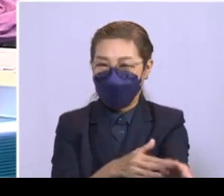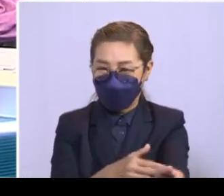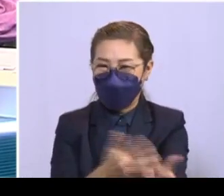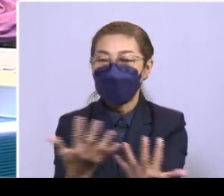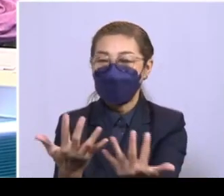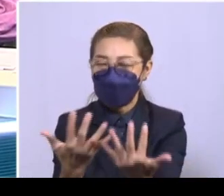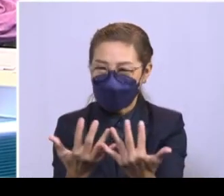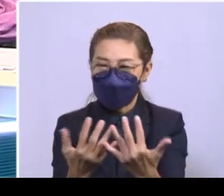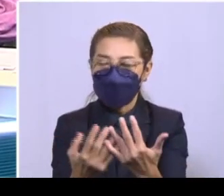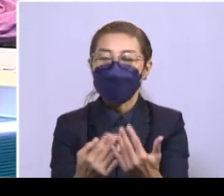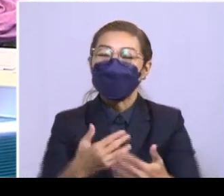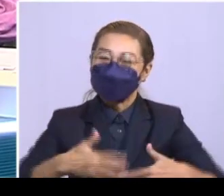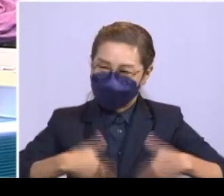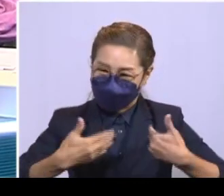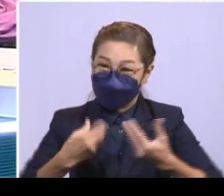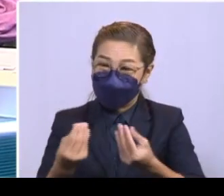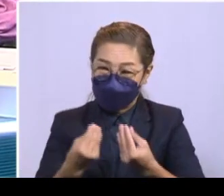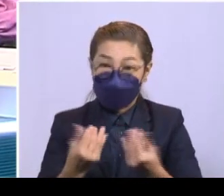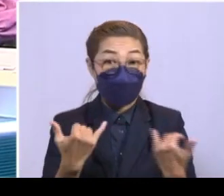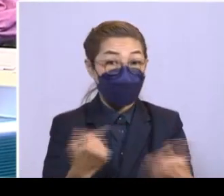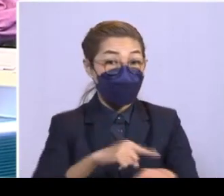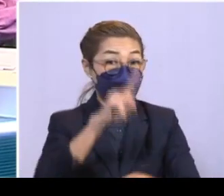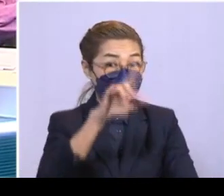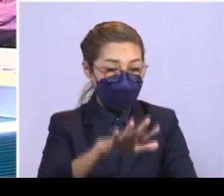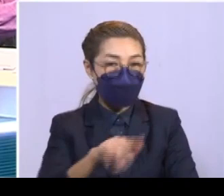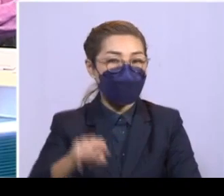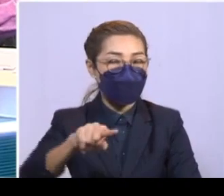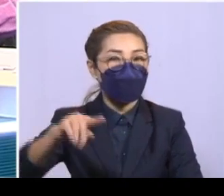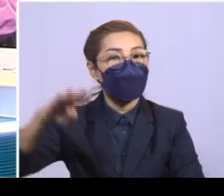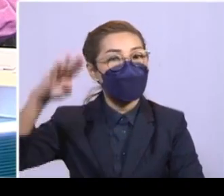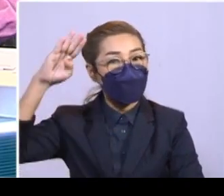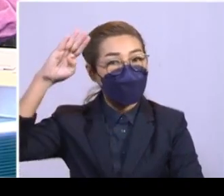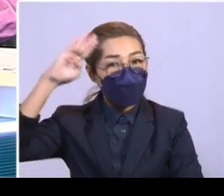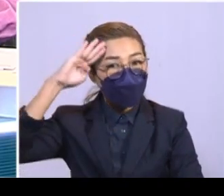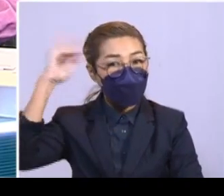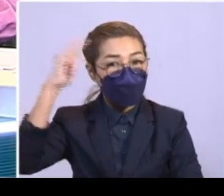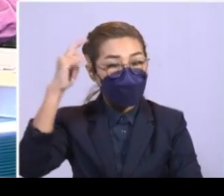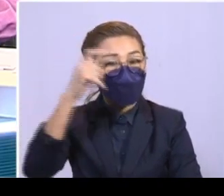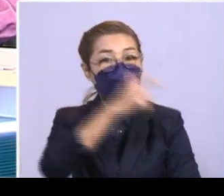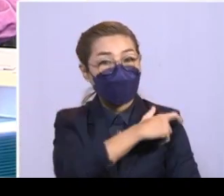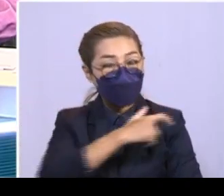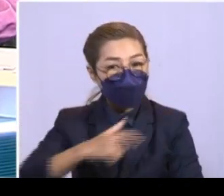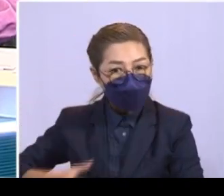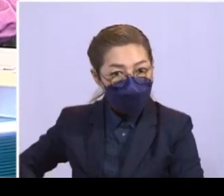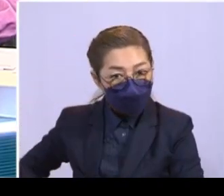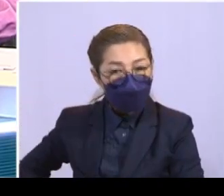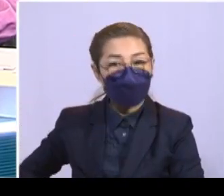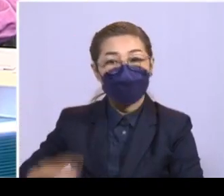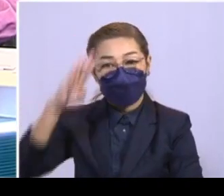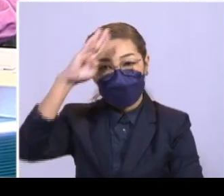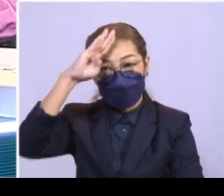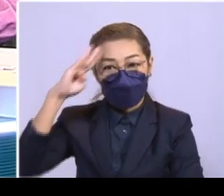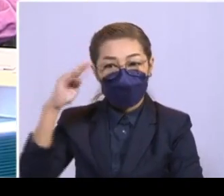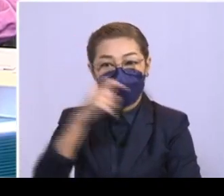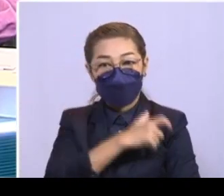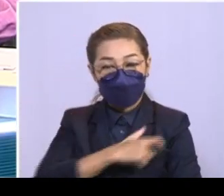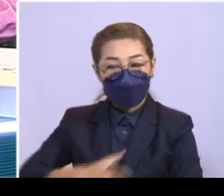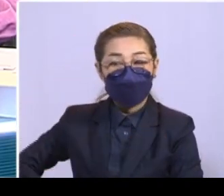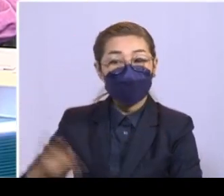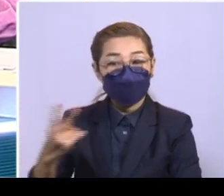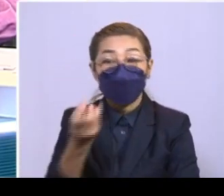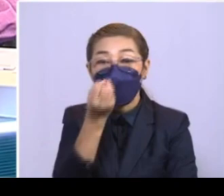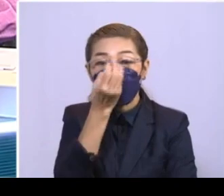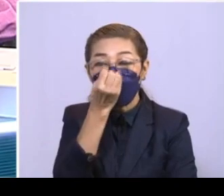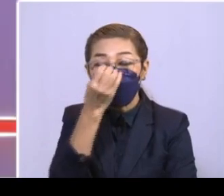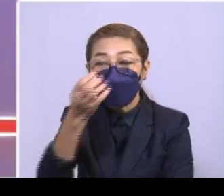พระบาทสมเด็จพระเจ้าอยู่หัวและสมเด็จพระนางเจ้าพระบรมราชินีทรงพระกรุณาโปรดเกล้าโปรดกระหม่อมให้ข้าราชการชั้นผู้ใหญ่เช่นการดอกไม้